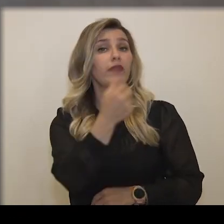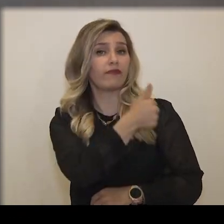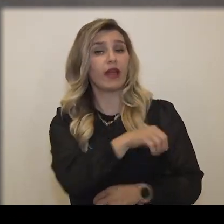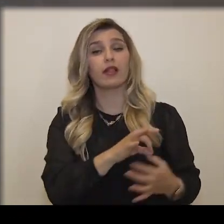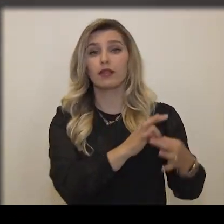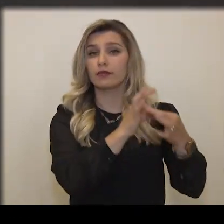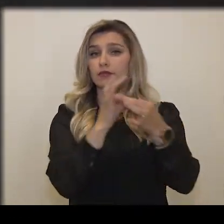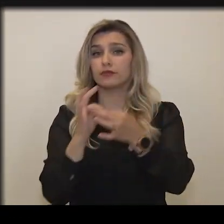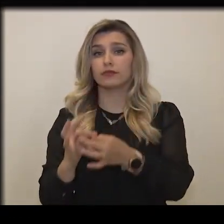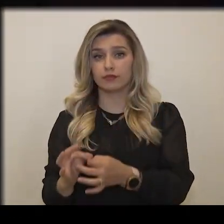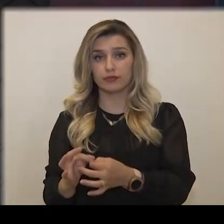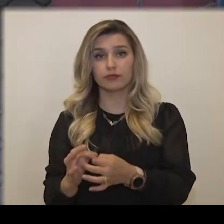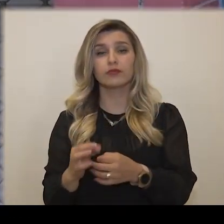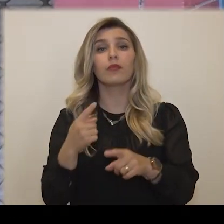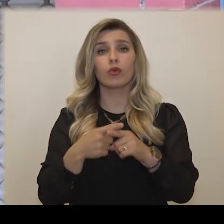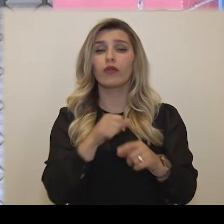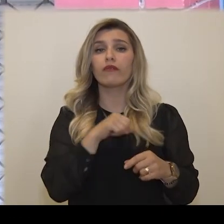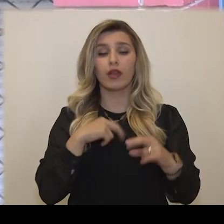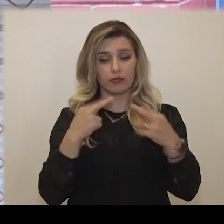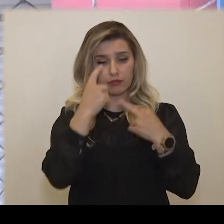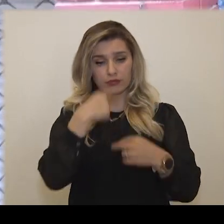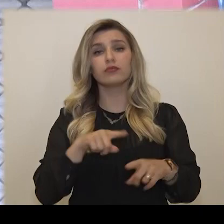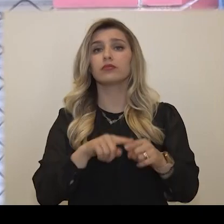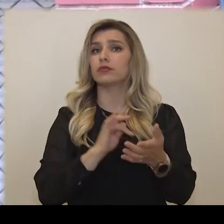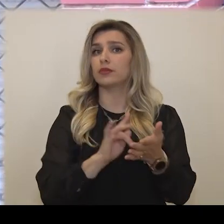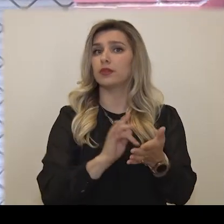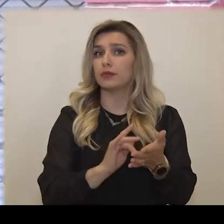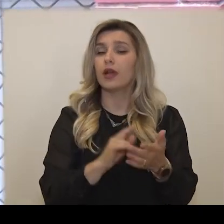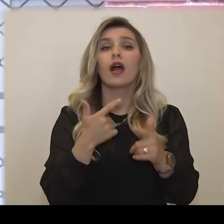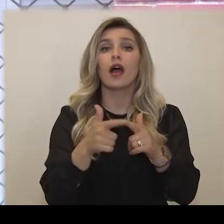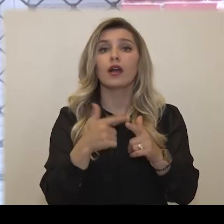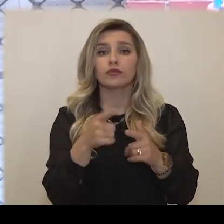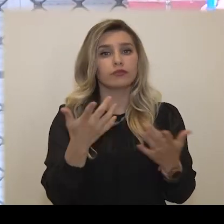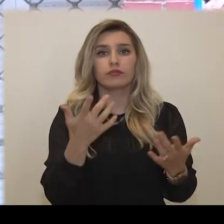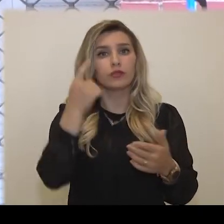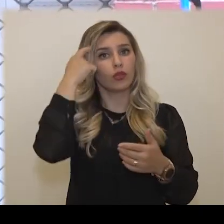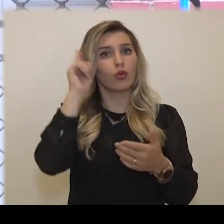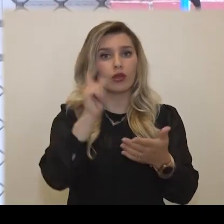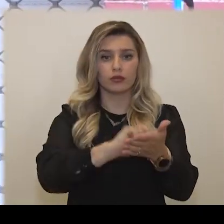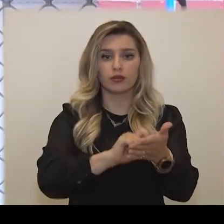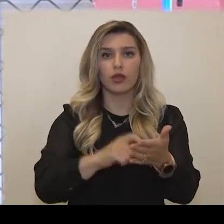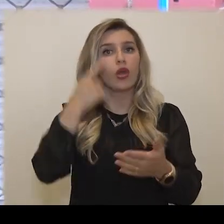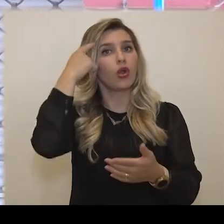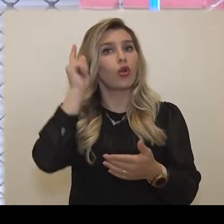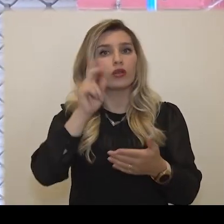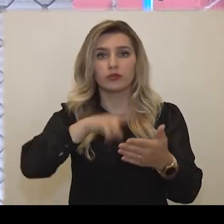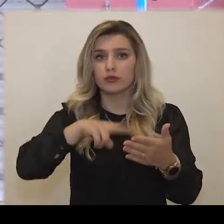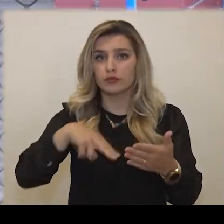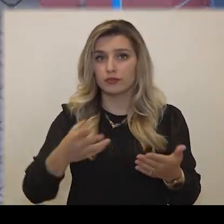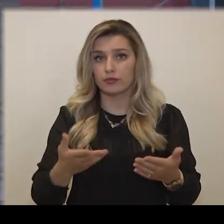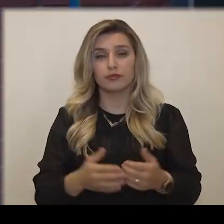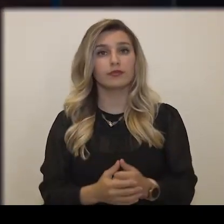për 12 vjetë, për vetën e quan analfabete. Ajo thotë se nuk di të shkruaj dhe të lexoj.